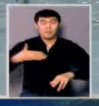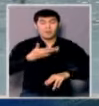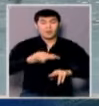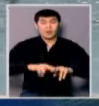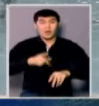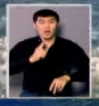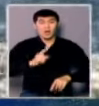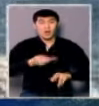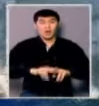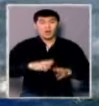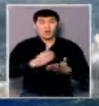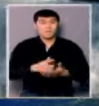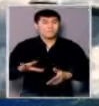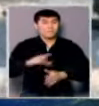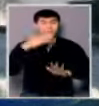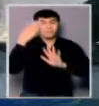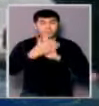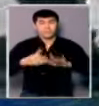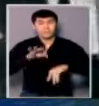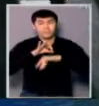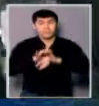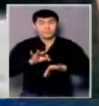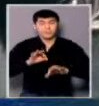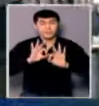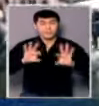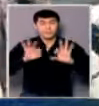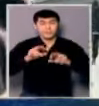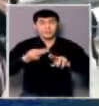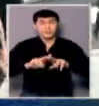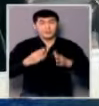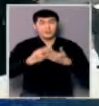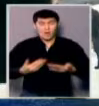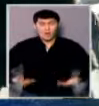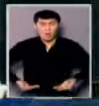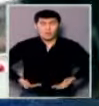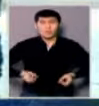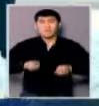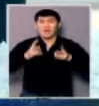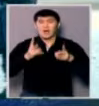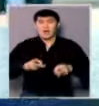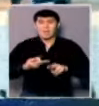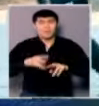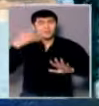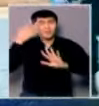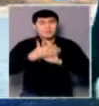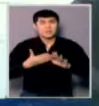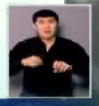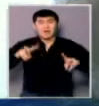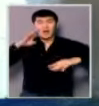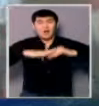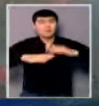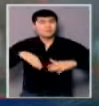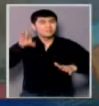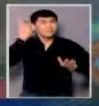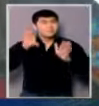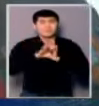ермек еткен балықшыларға жаппай түсіндірме жұмыстарын жүргізіп әлек. Өйткені өміріне қауіпті екенін білсе де, көбі мамандардың